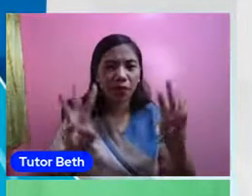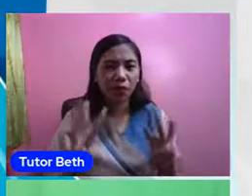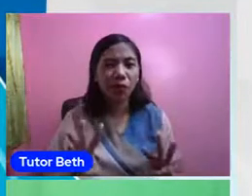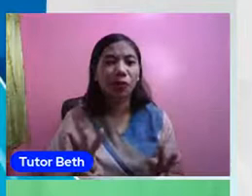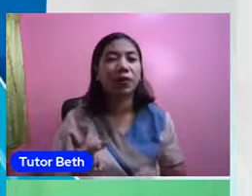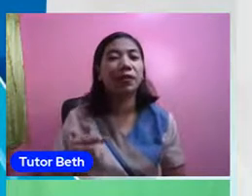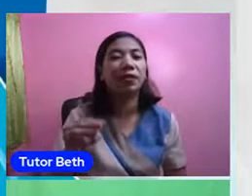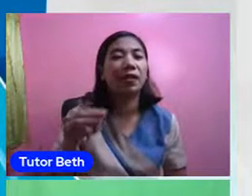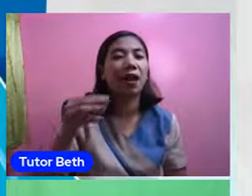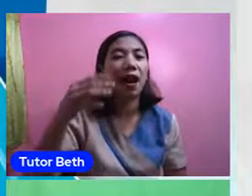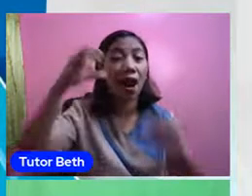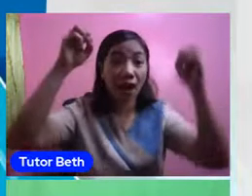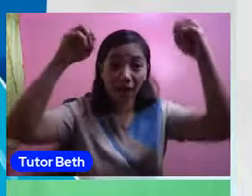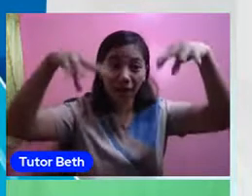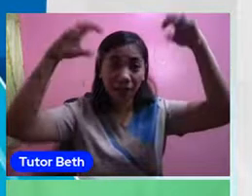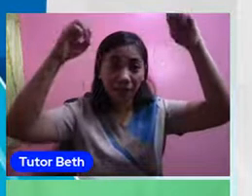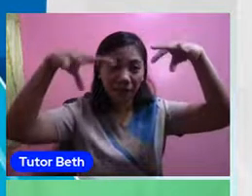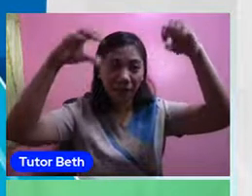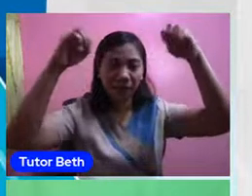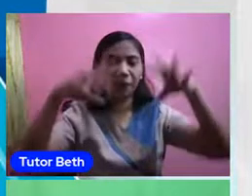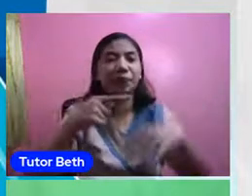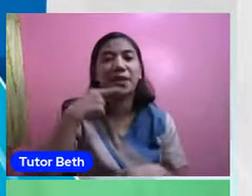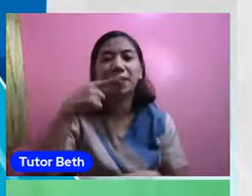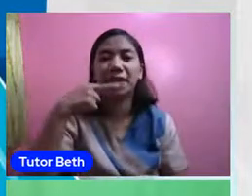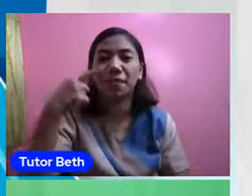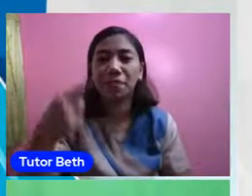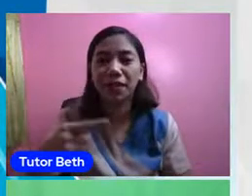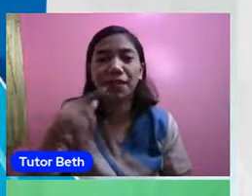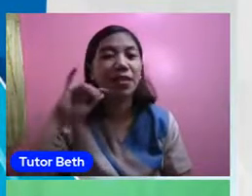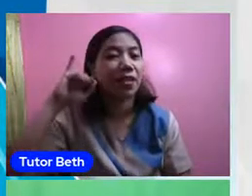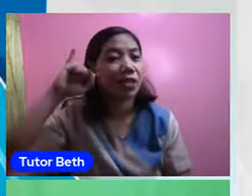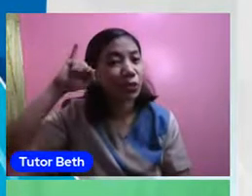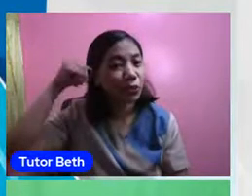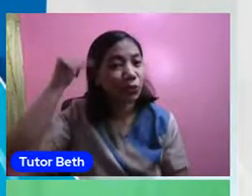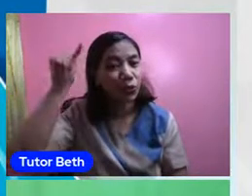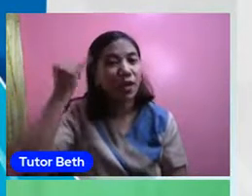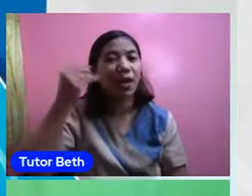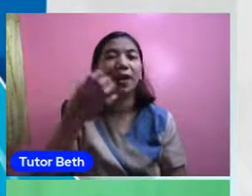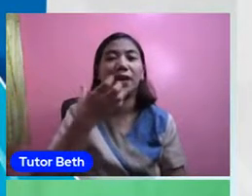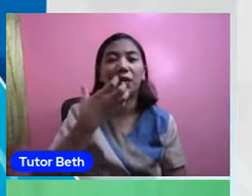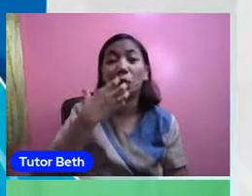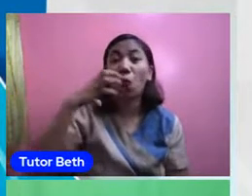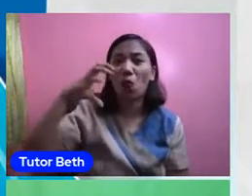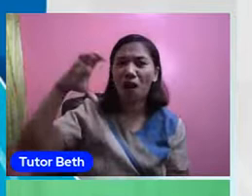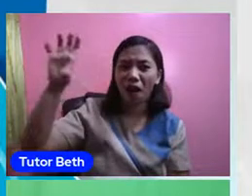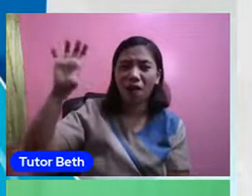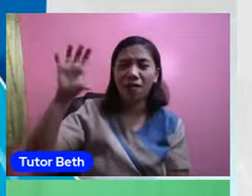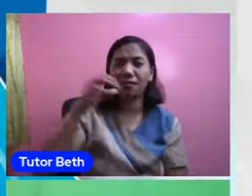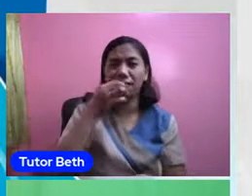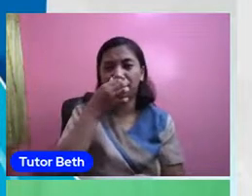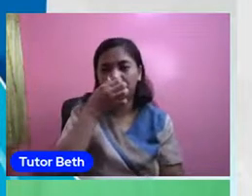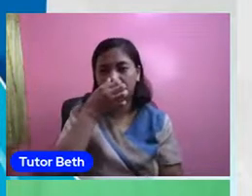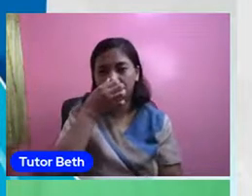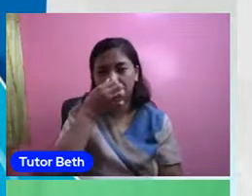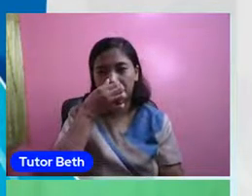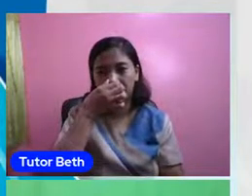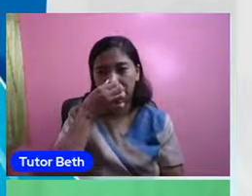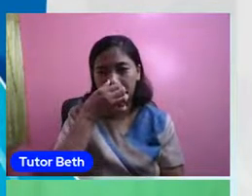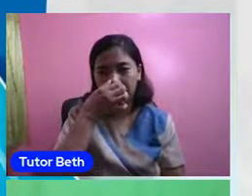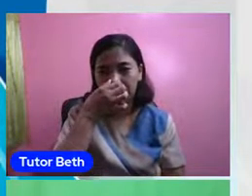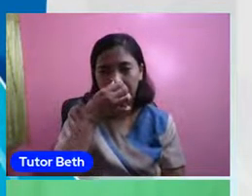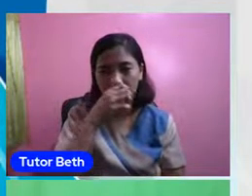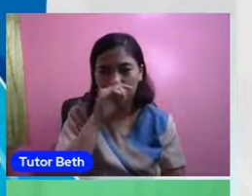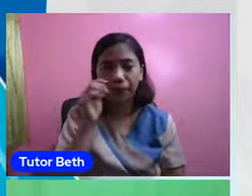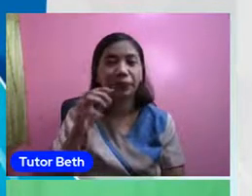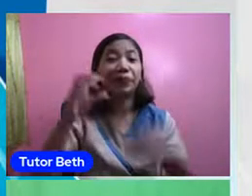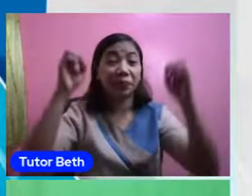Sabi naman ni Judah, tag-araw. Pwede rin. Okay. Next. Sabi ni Judah again, tag